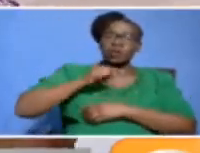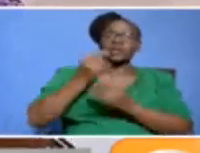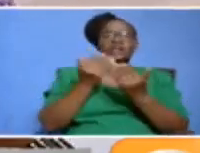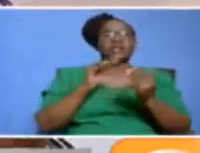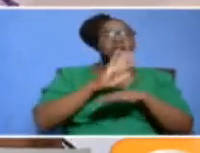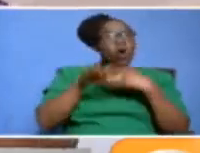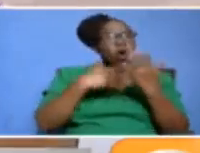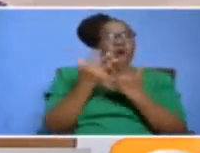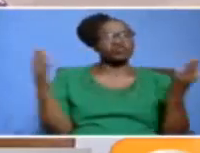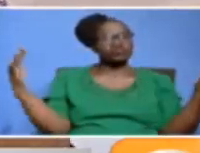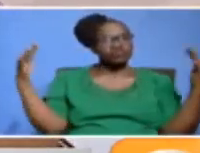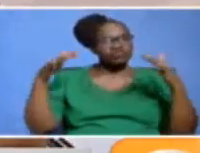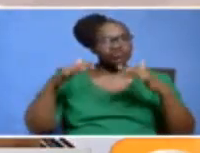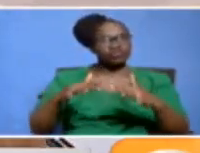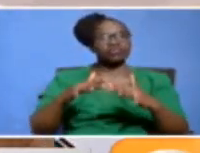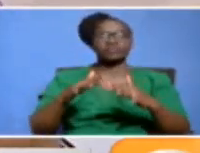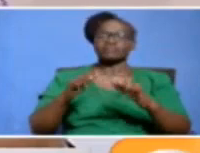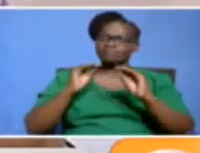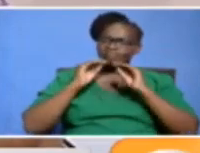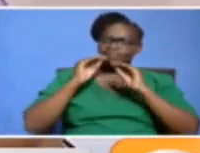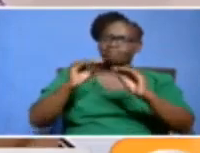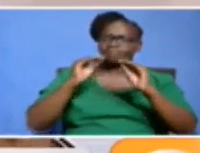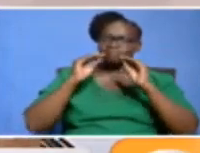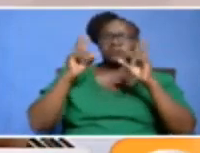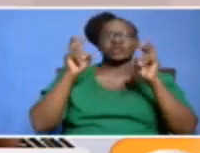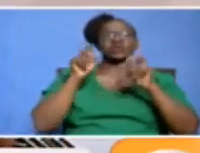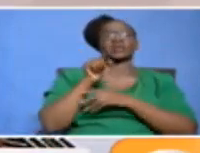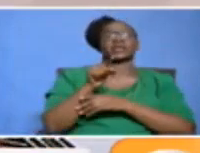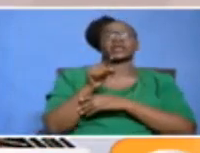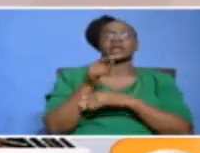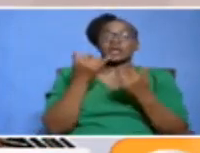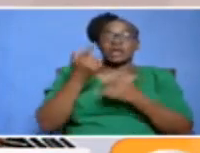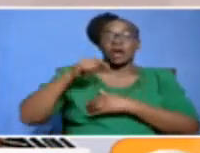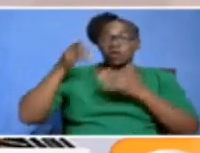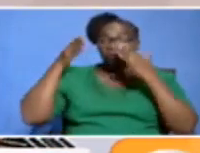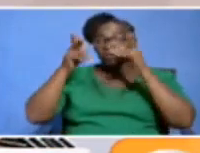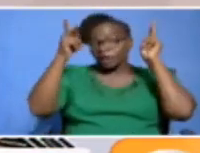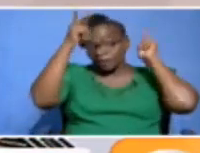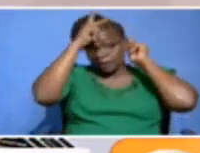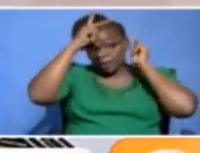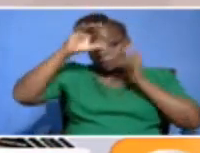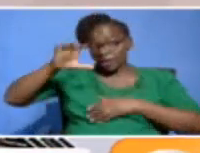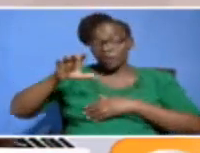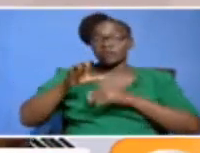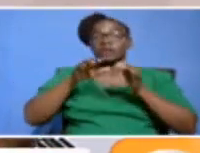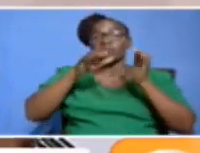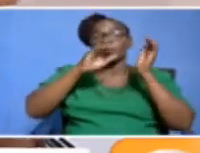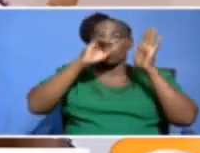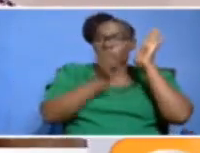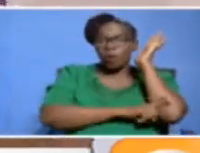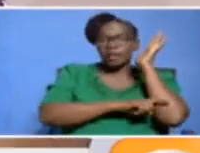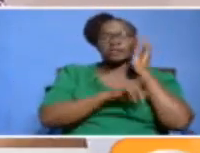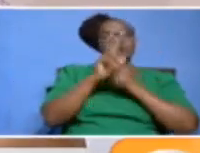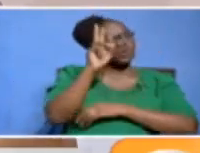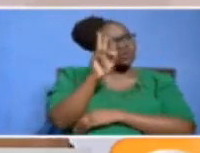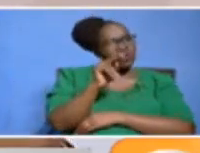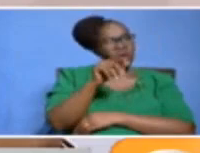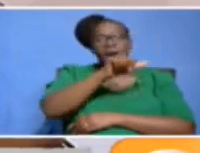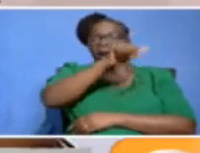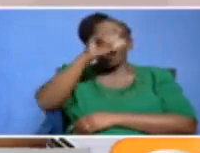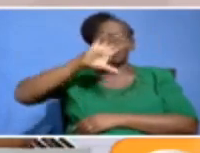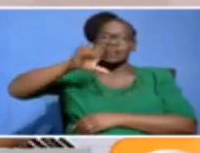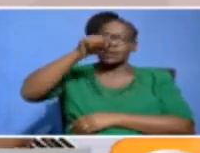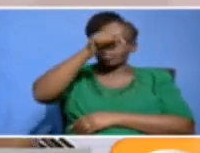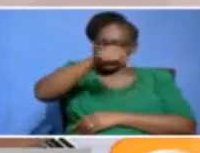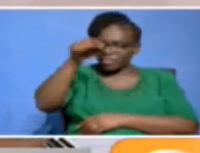watoto, ongeeni nao. Kwa sababu sasa hivi tunasema kwamba Kakamega ndio kumezidi. Si Kakamega peke yake, kuna yale mengine ambayo hayangaziwi.